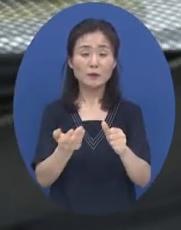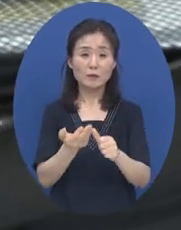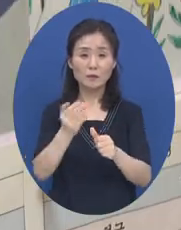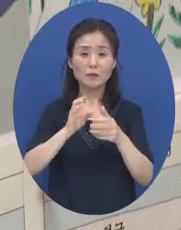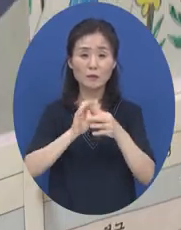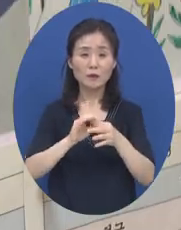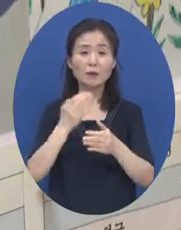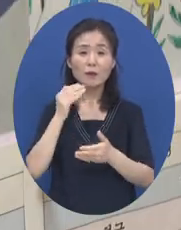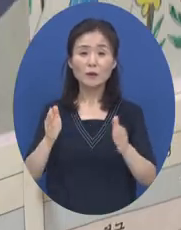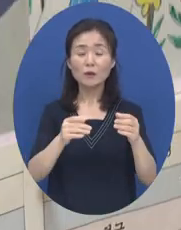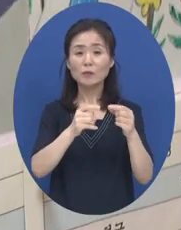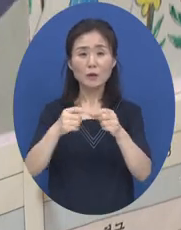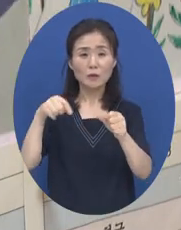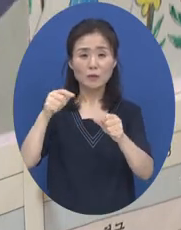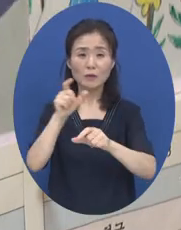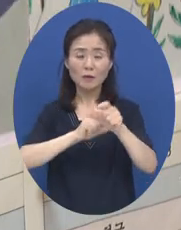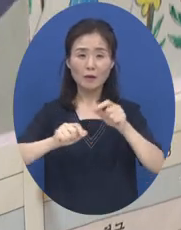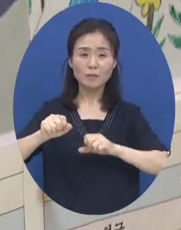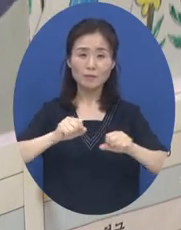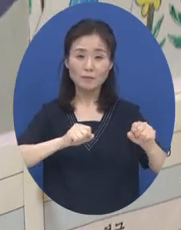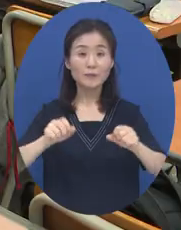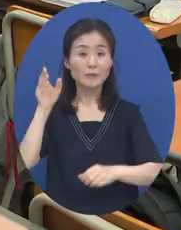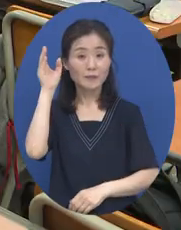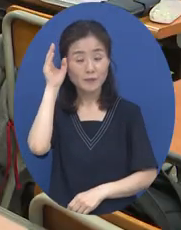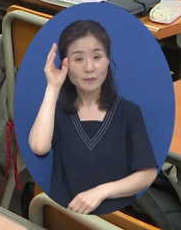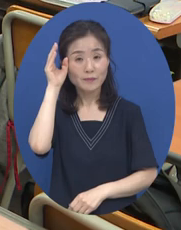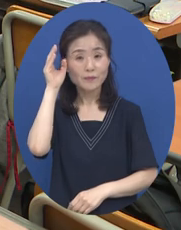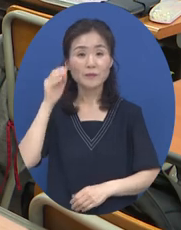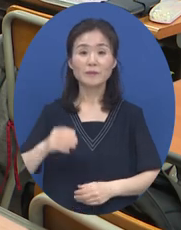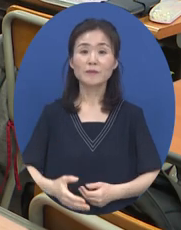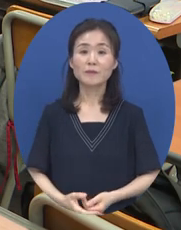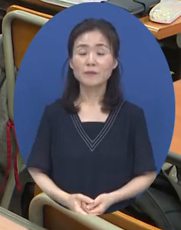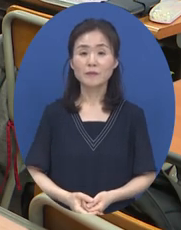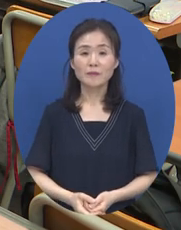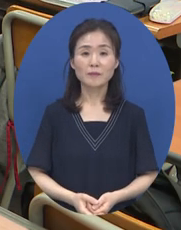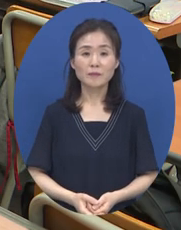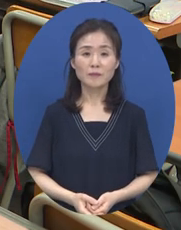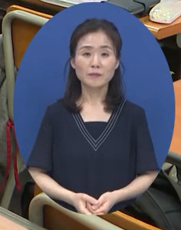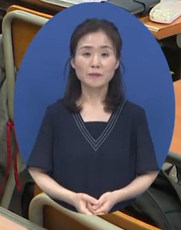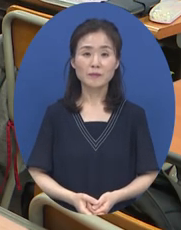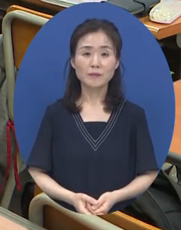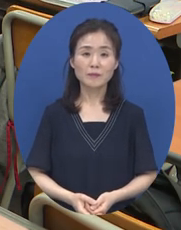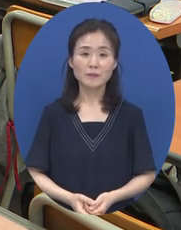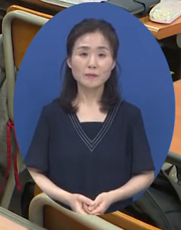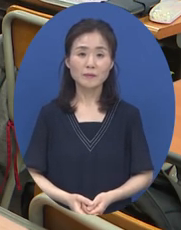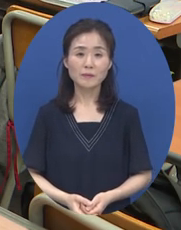경기도 문해교육이 더욱 활성화되길 기대해 봅니다. 경기지TV 이슬비입니다.